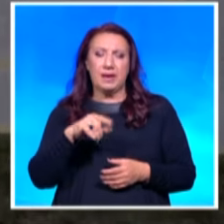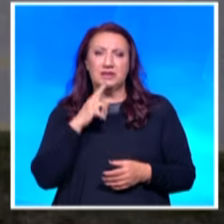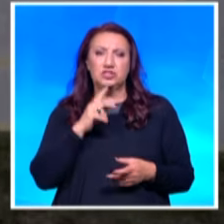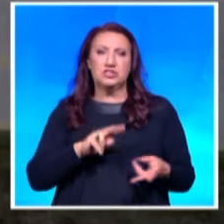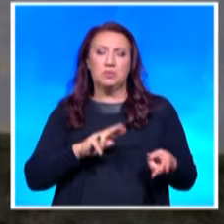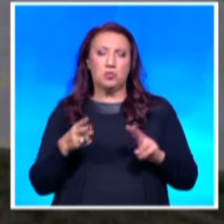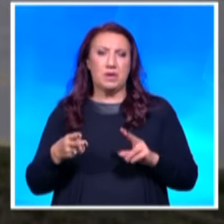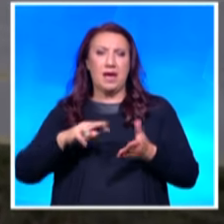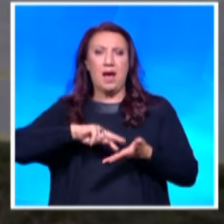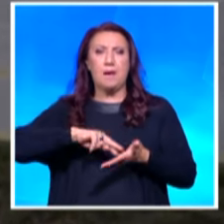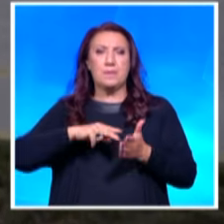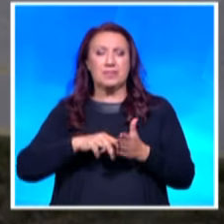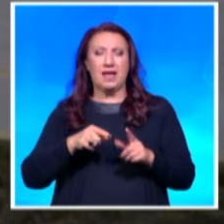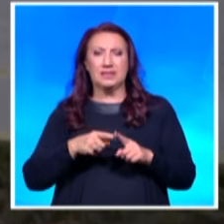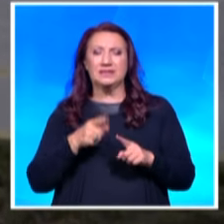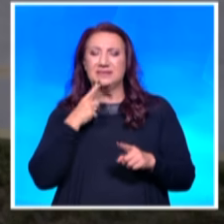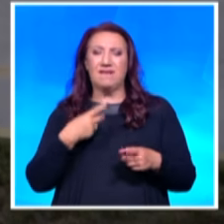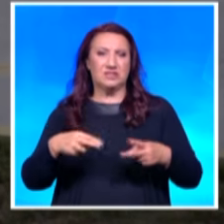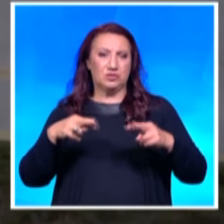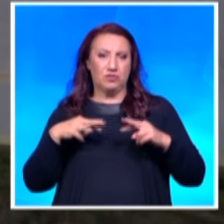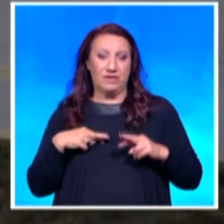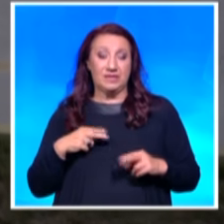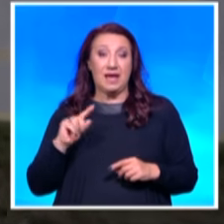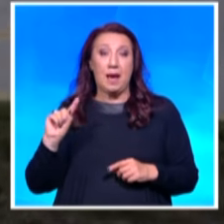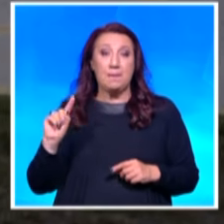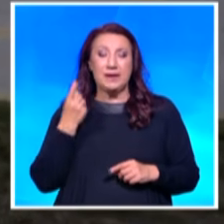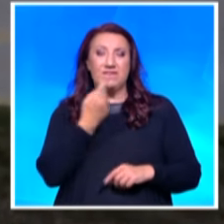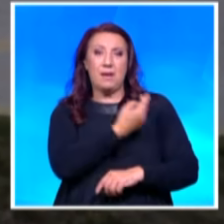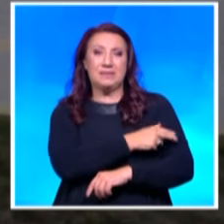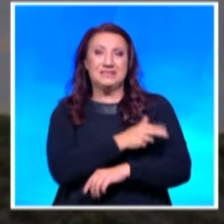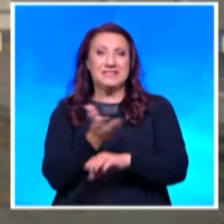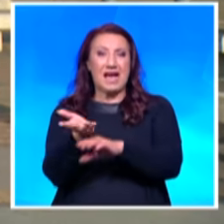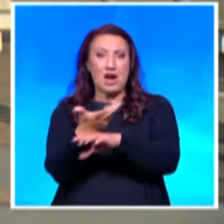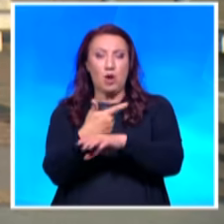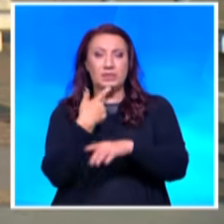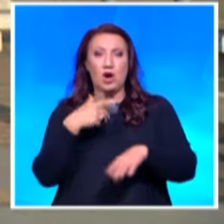а първият ни медицински хеликоптер ще бъде готов до 15 септември.